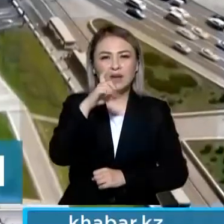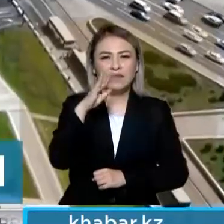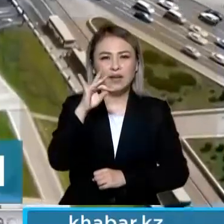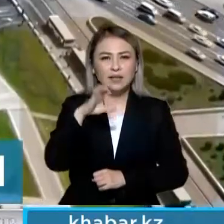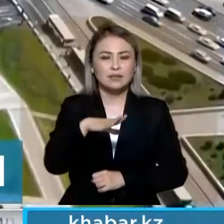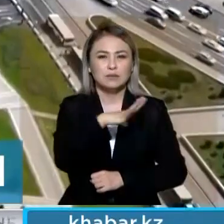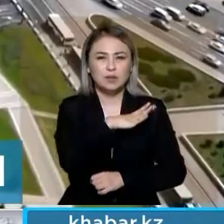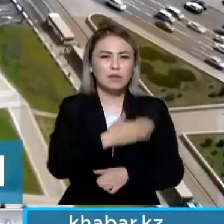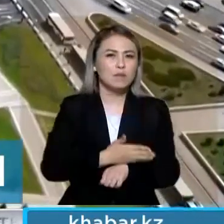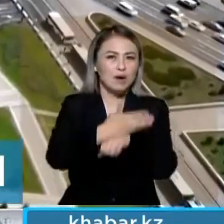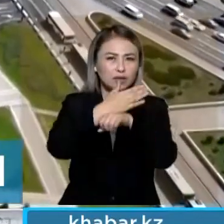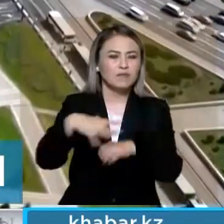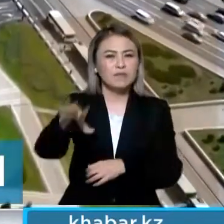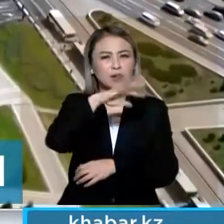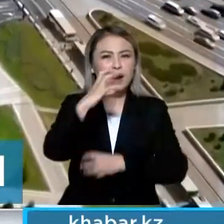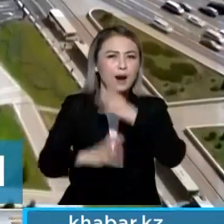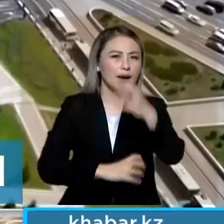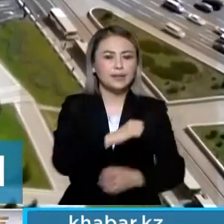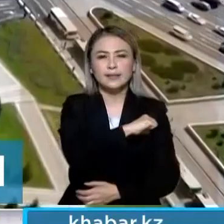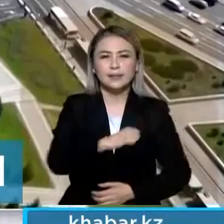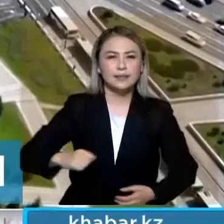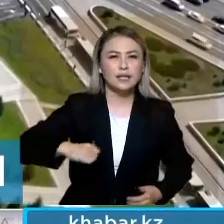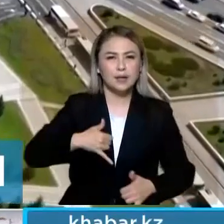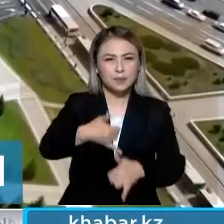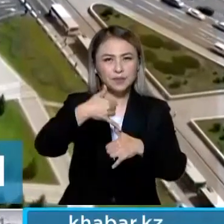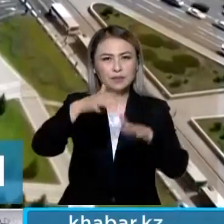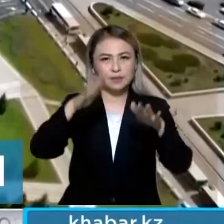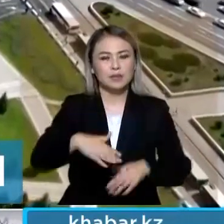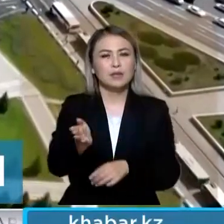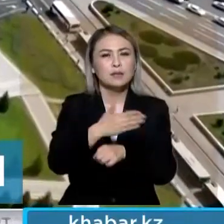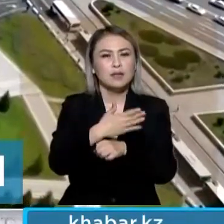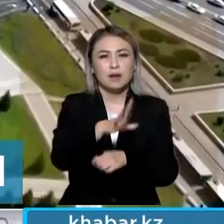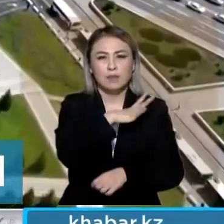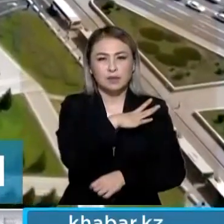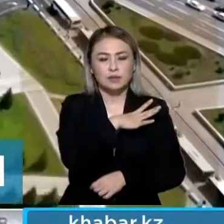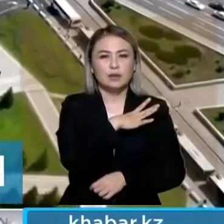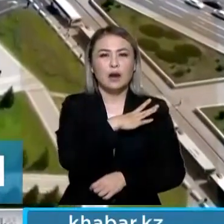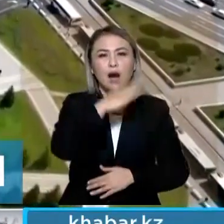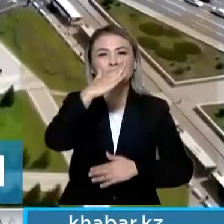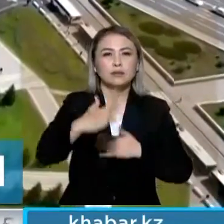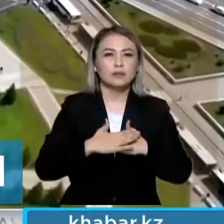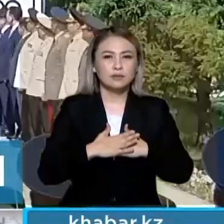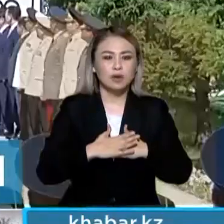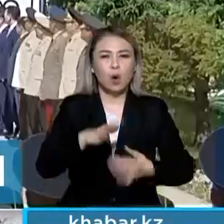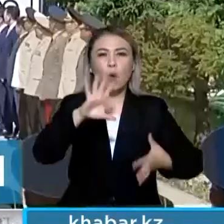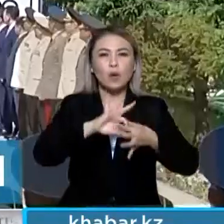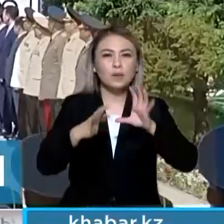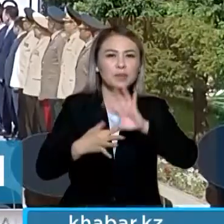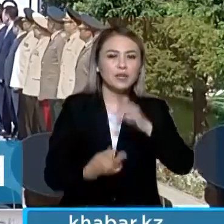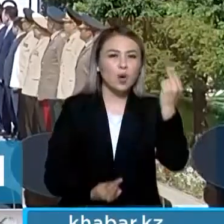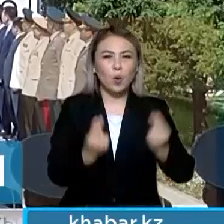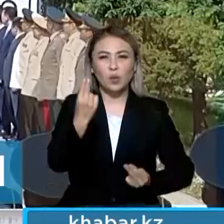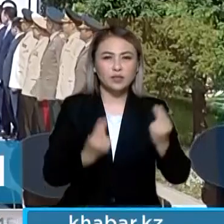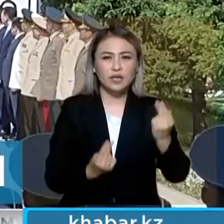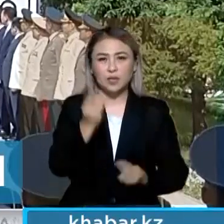Туымыз әлемнің ең биік шыңында тағы да желбіреді. Алда олимпиада ойындары